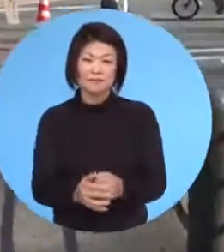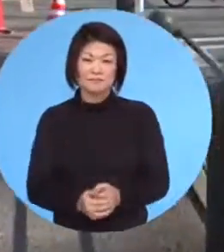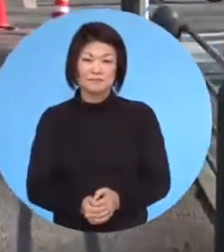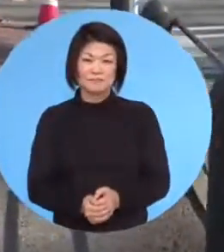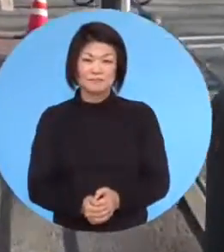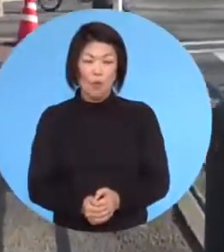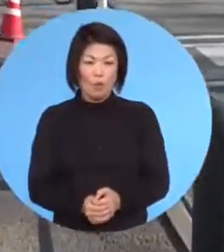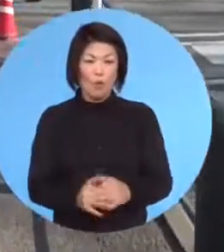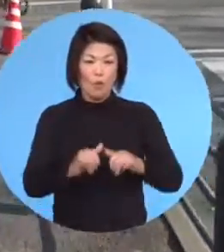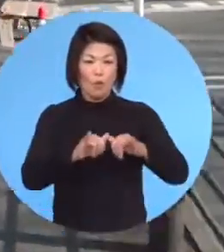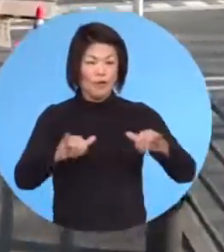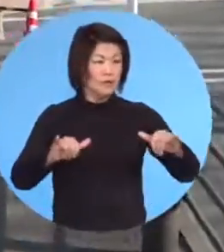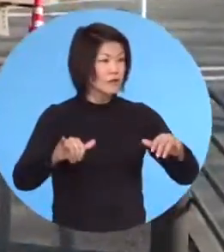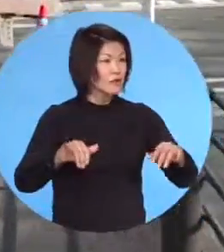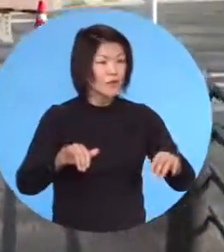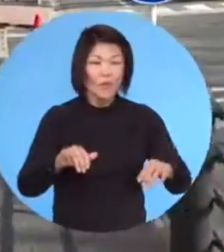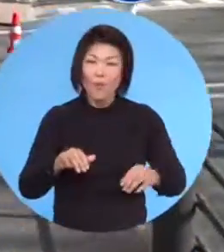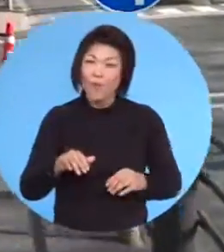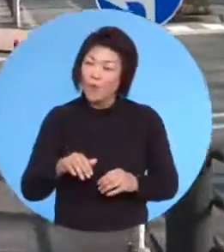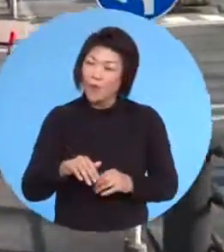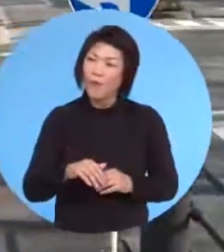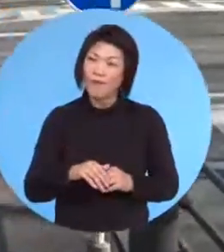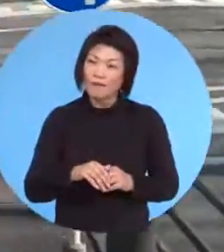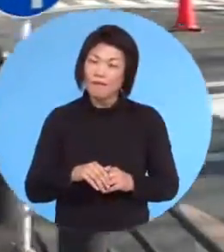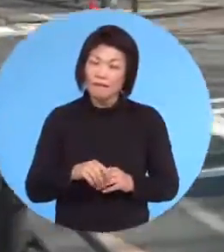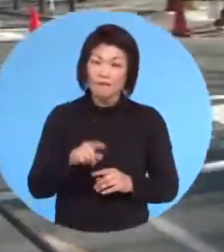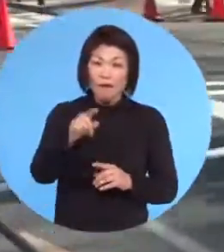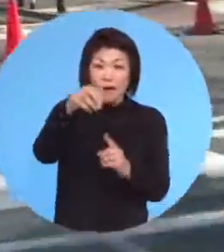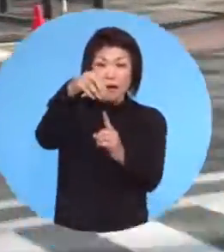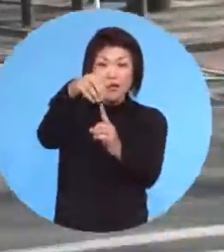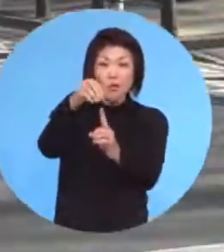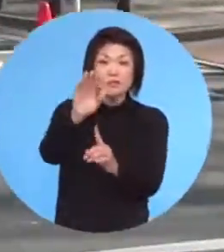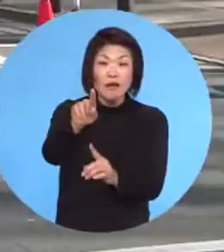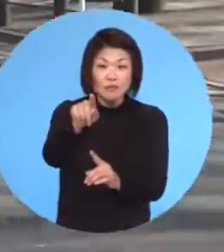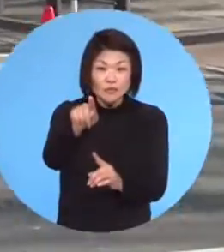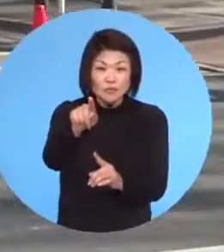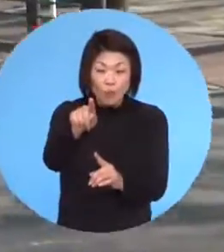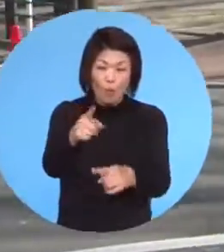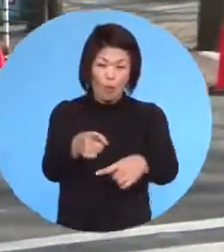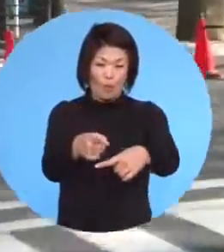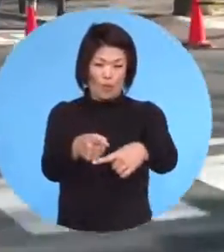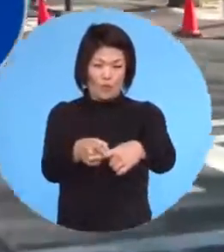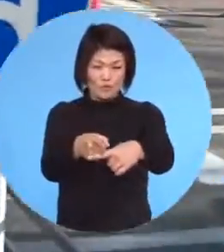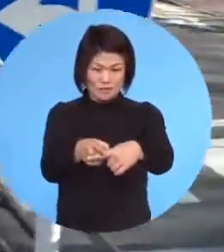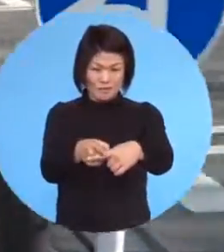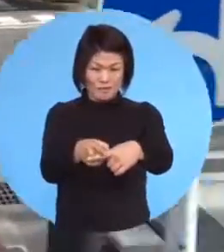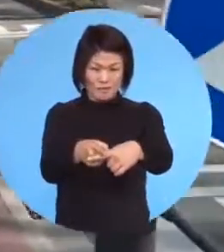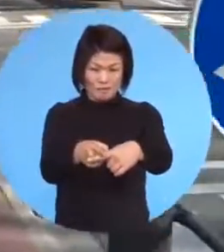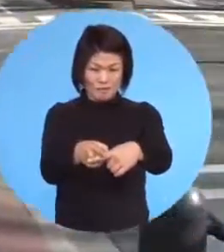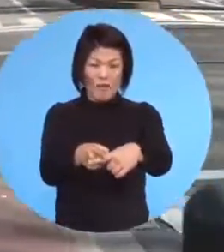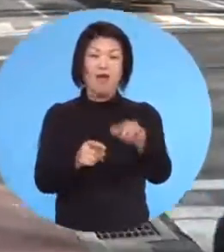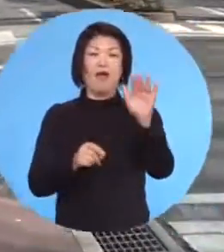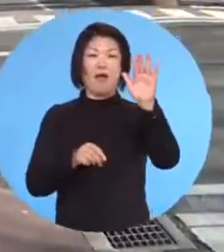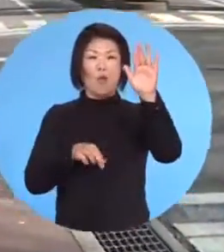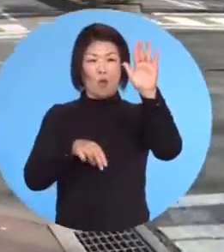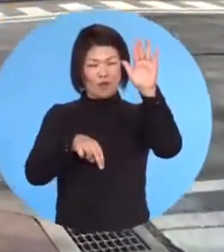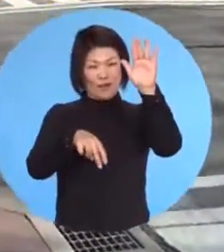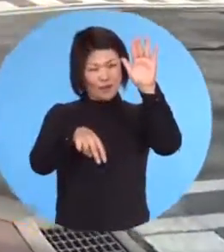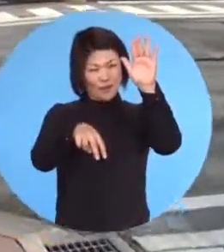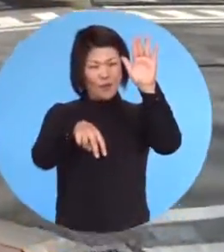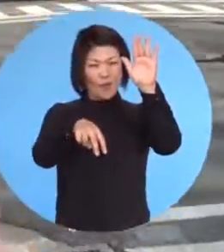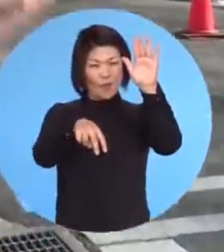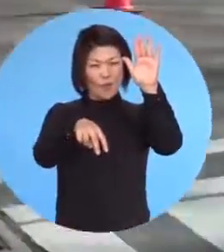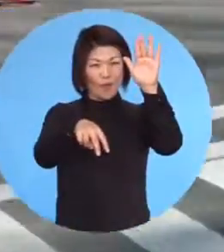でもとっても広いです。でちゃんと標識があります。交差点ですね。横断歩道です